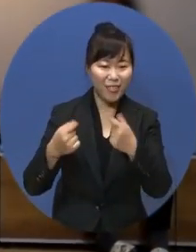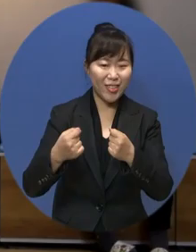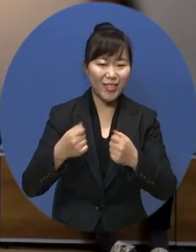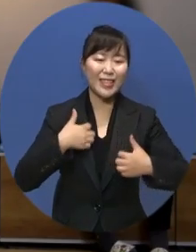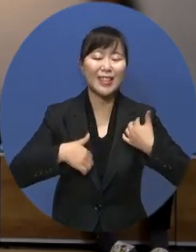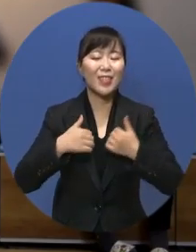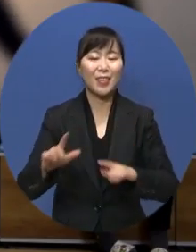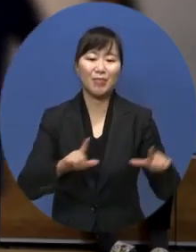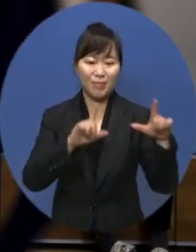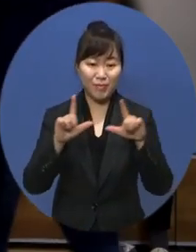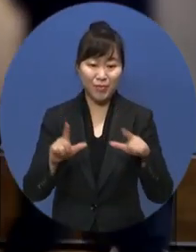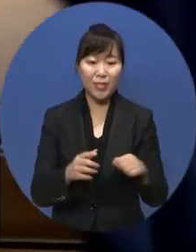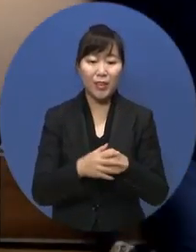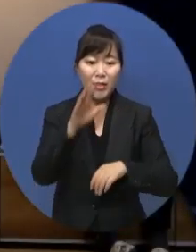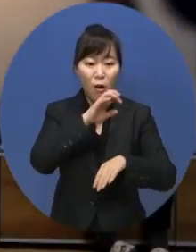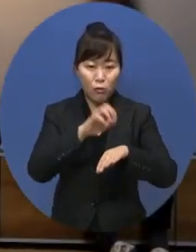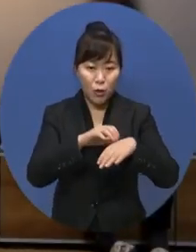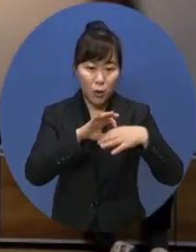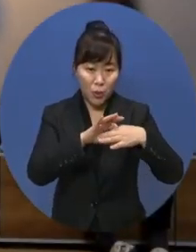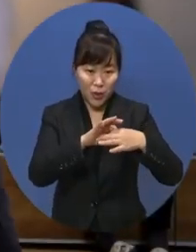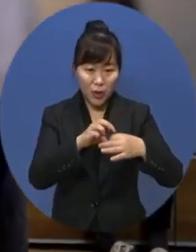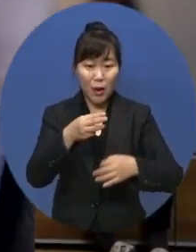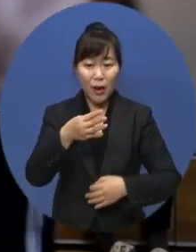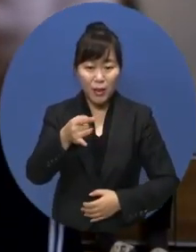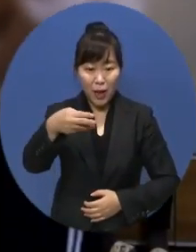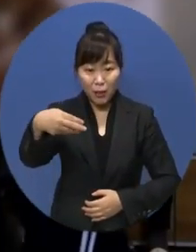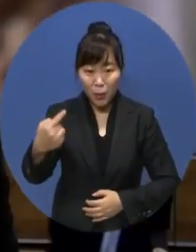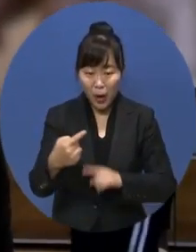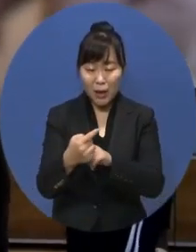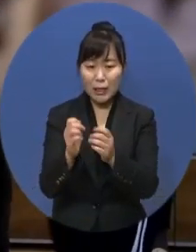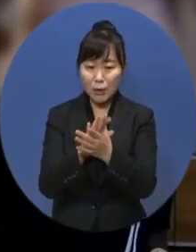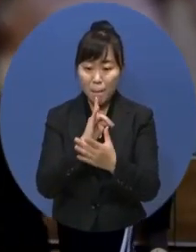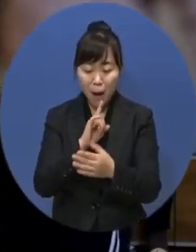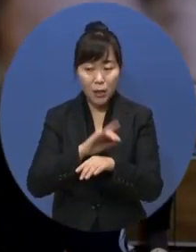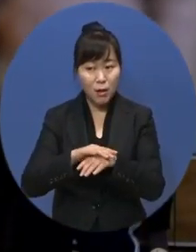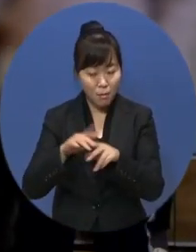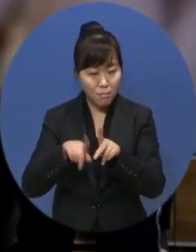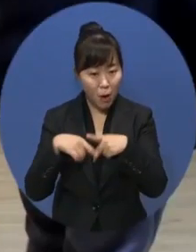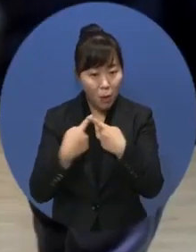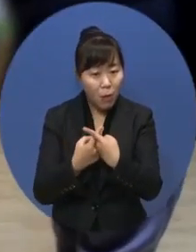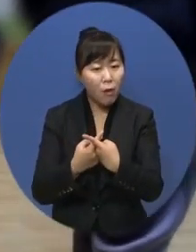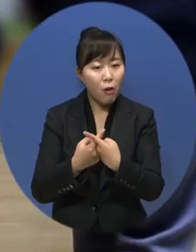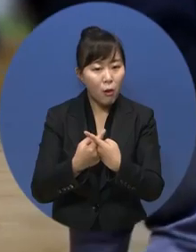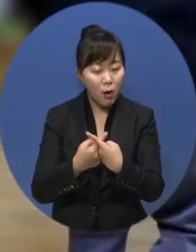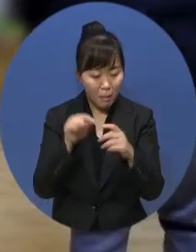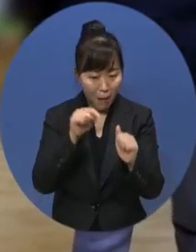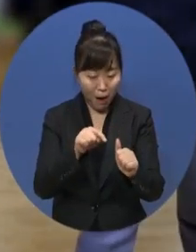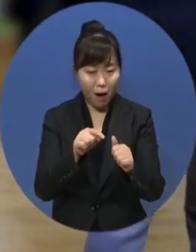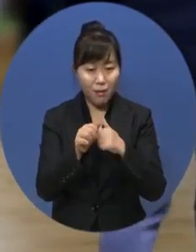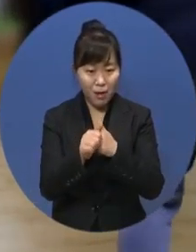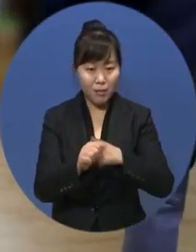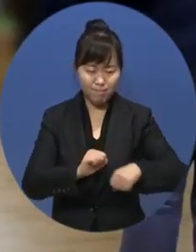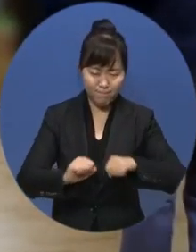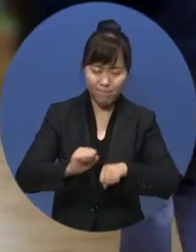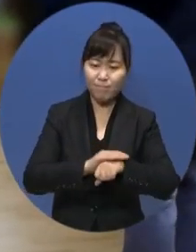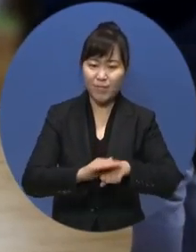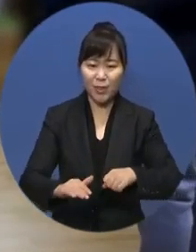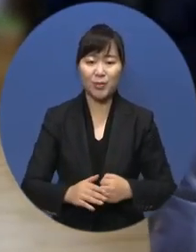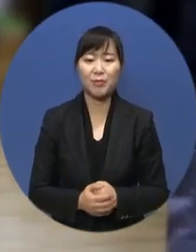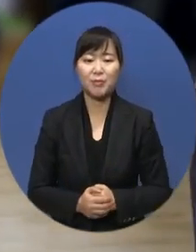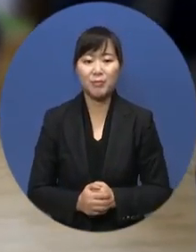보냅니다. 훈련을 통해 레토가 친구들의 말을 알아듣고 그들의 지시를 따라 행동하게도